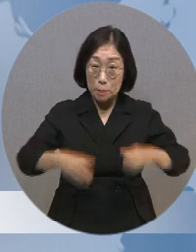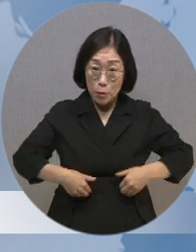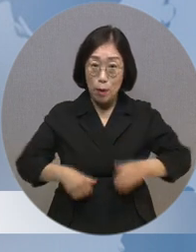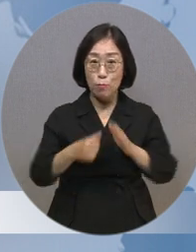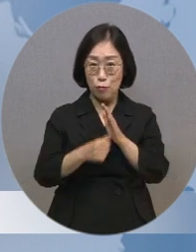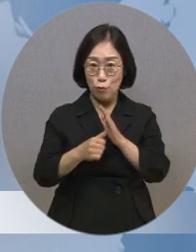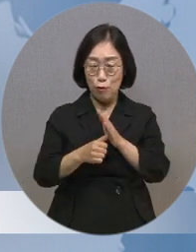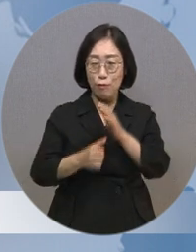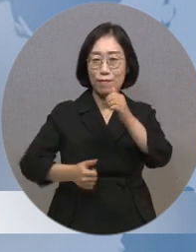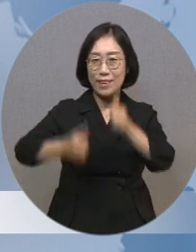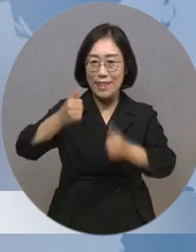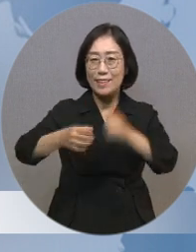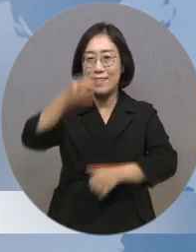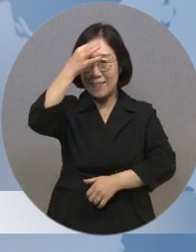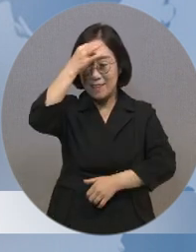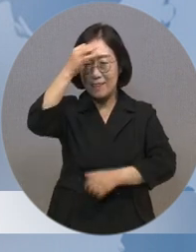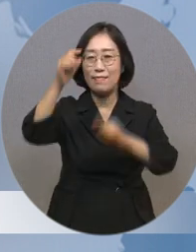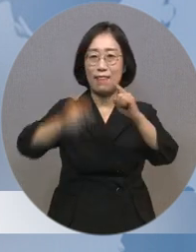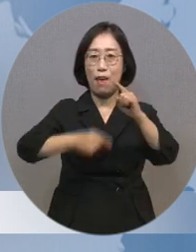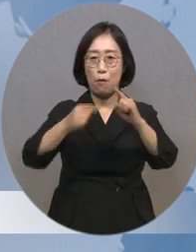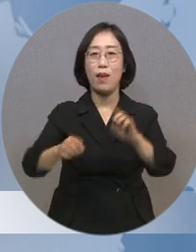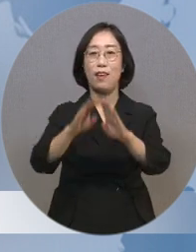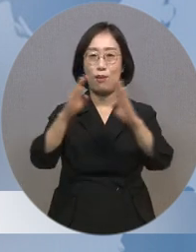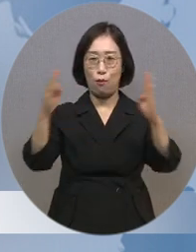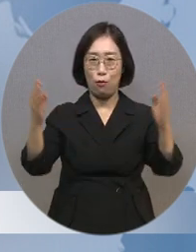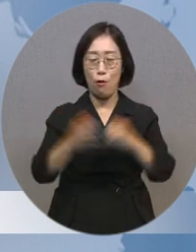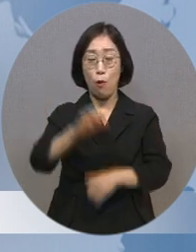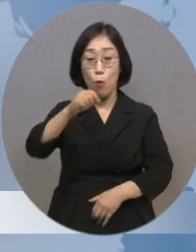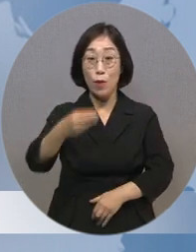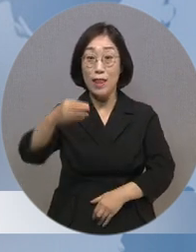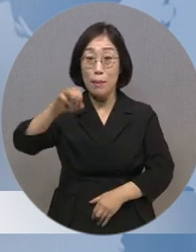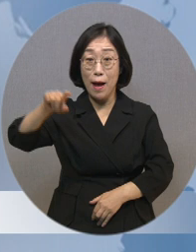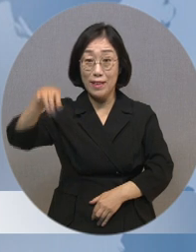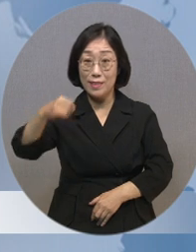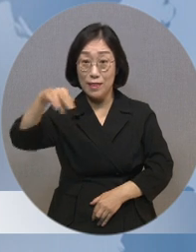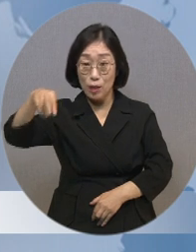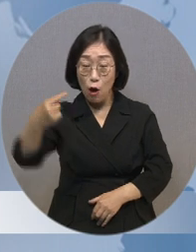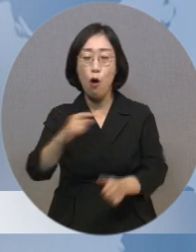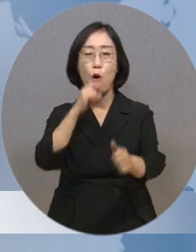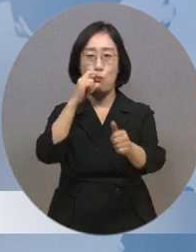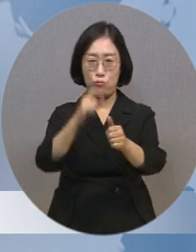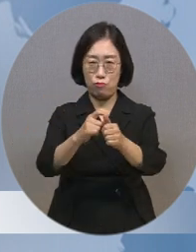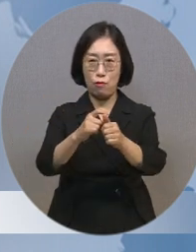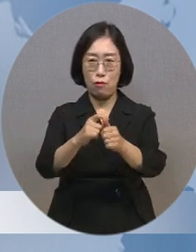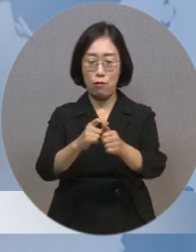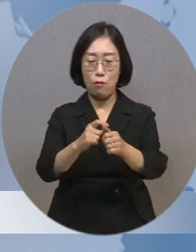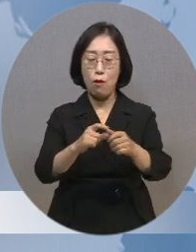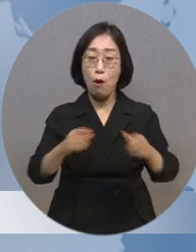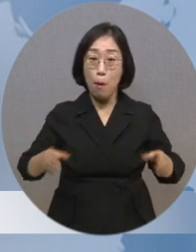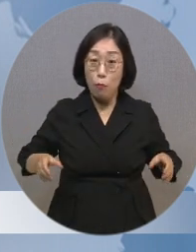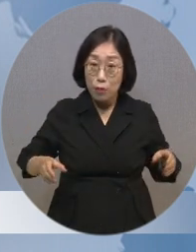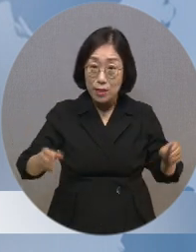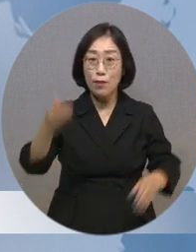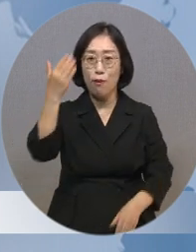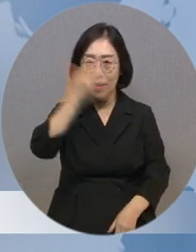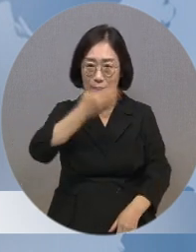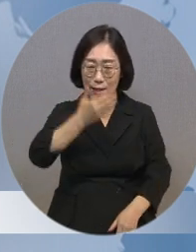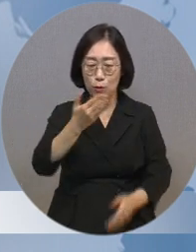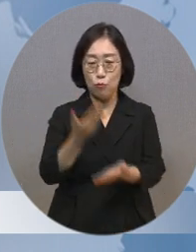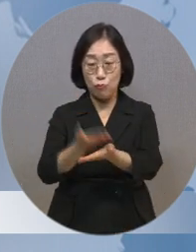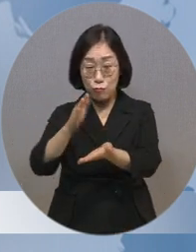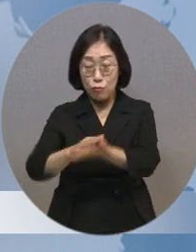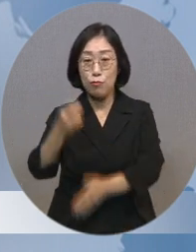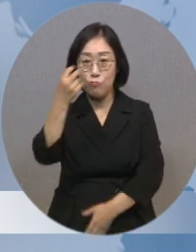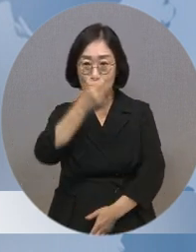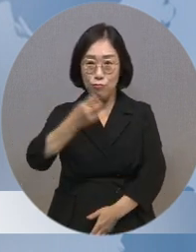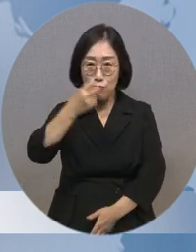열었습니다. 이른바 휠마스터로 불리는 발달장애인이 휠체어 보조기기 위생과 유지관리 업무 수행에 대해